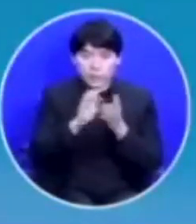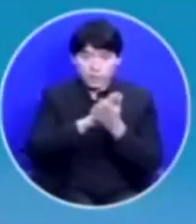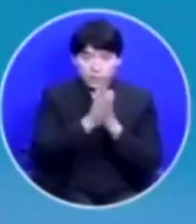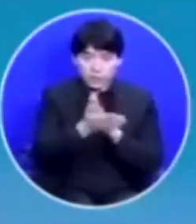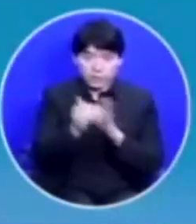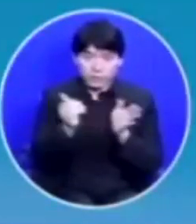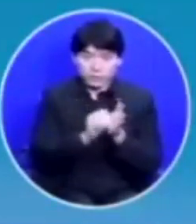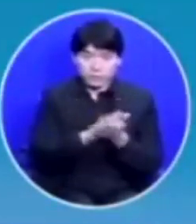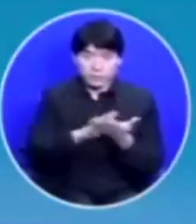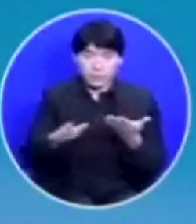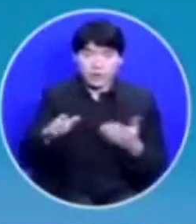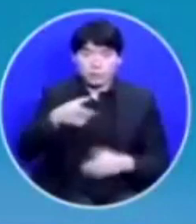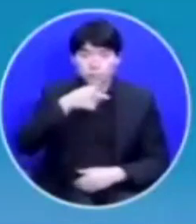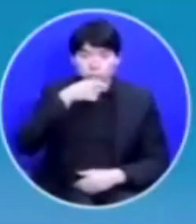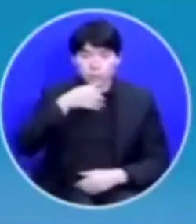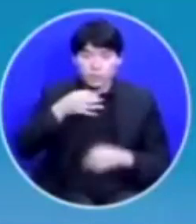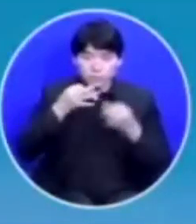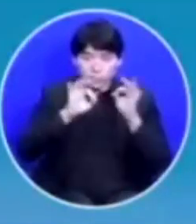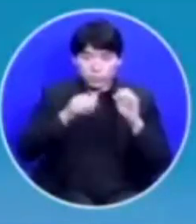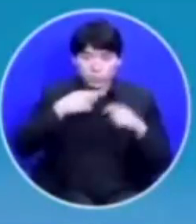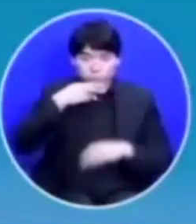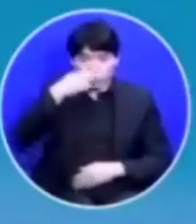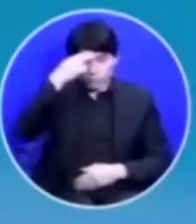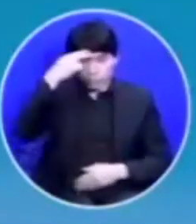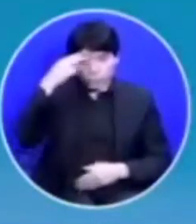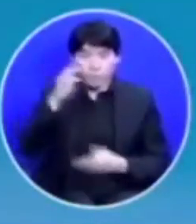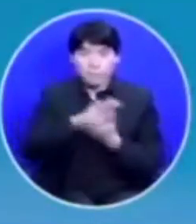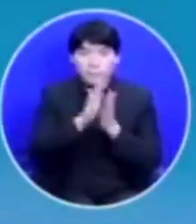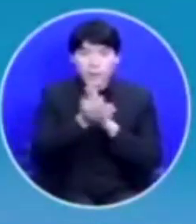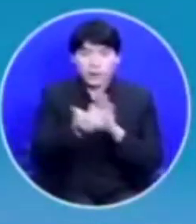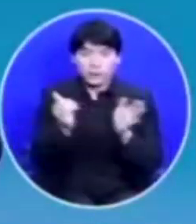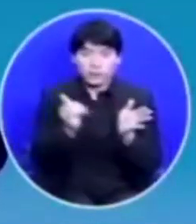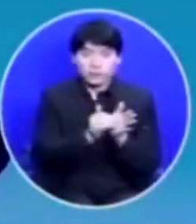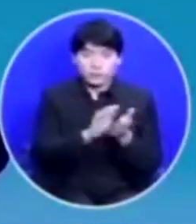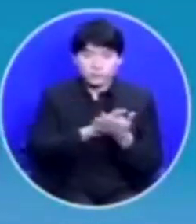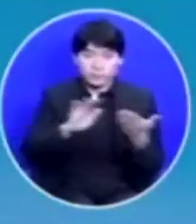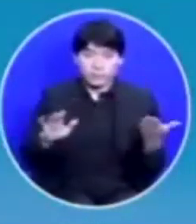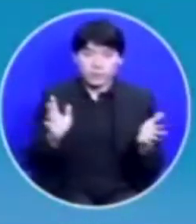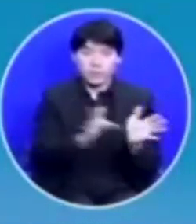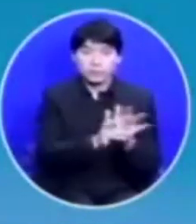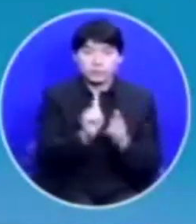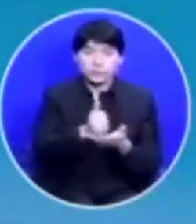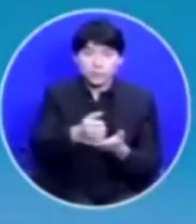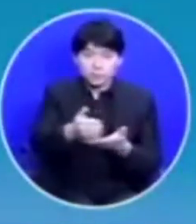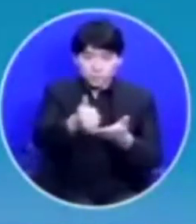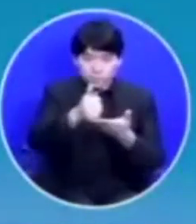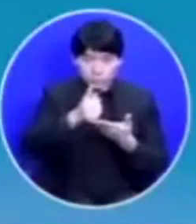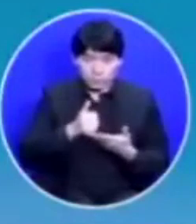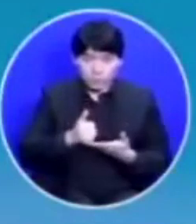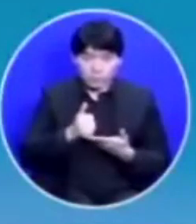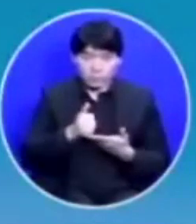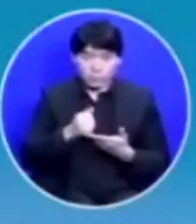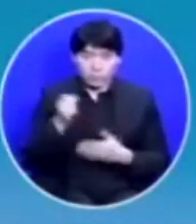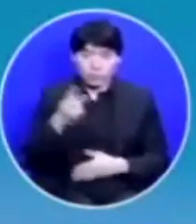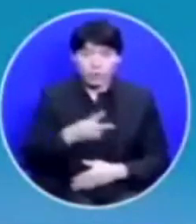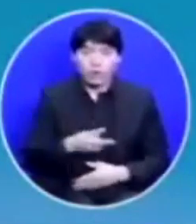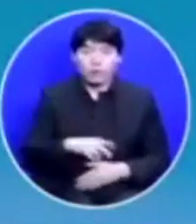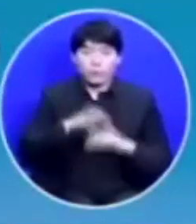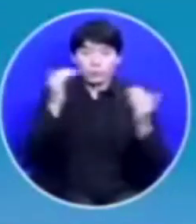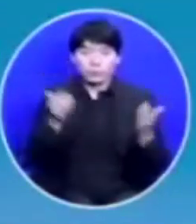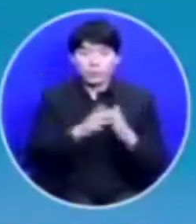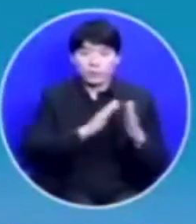물이 포도주로 바뀌었죠 예수님을 영접하고 모든 가정이 받는 축복이